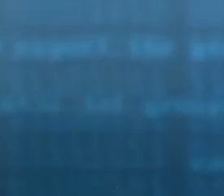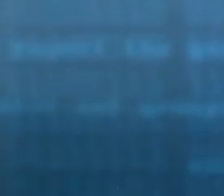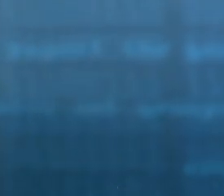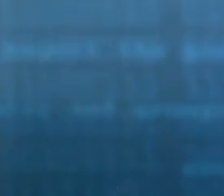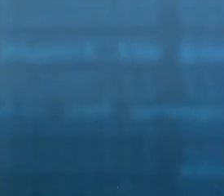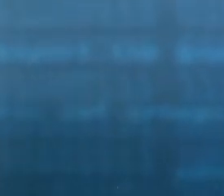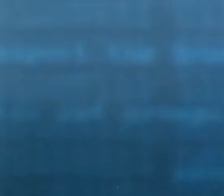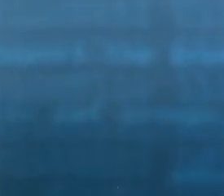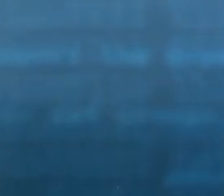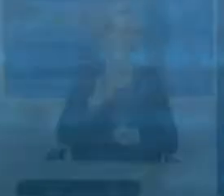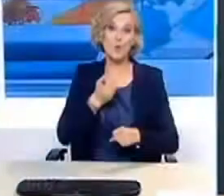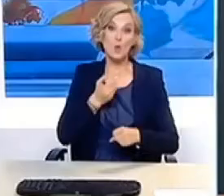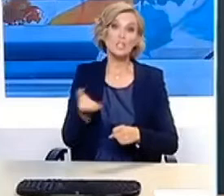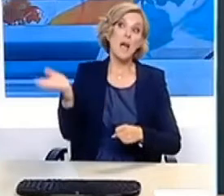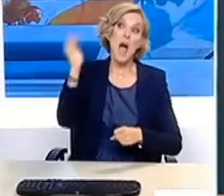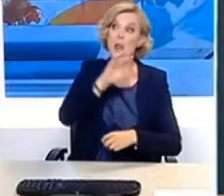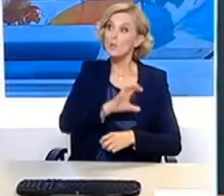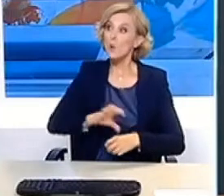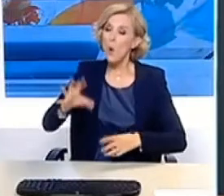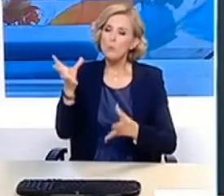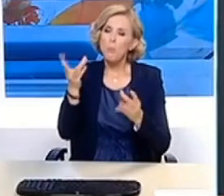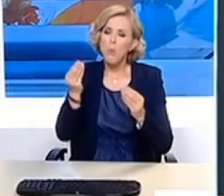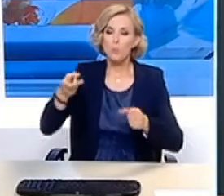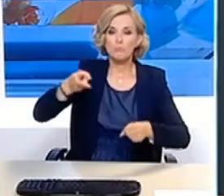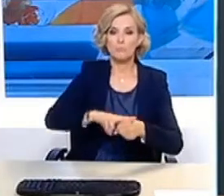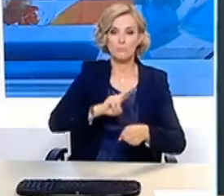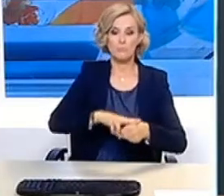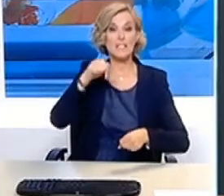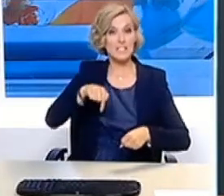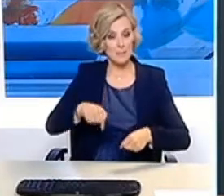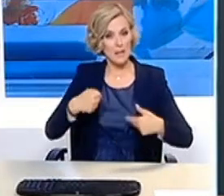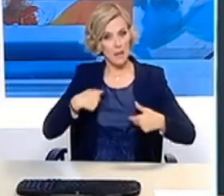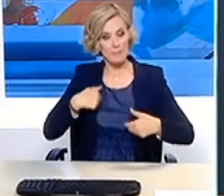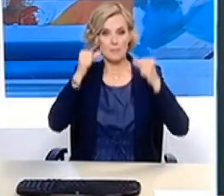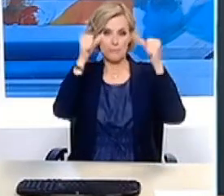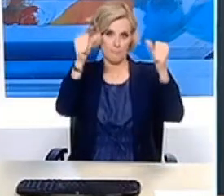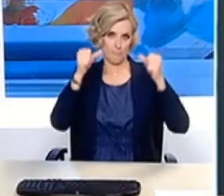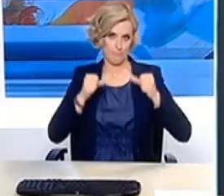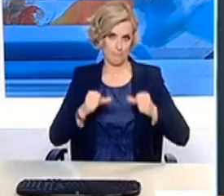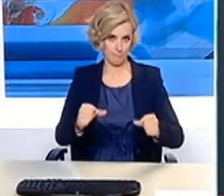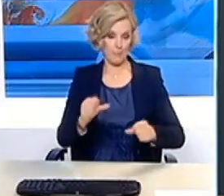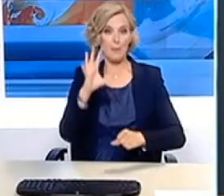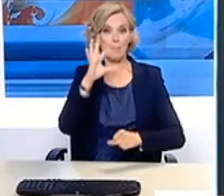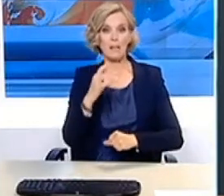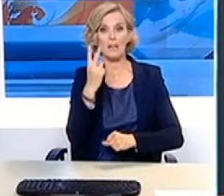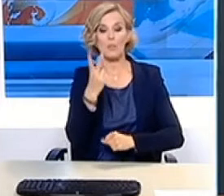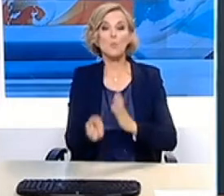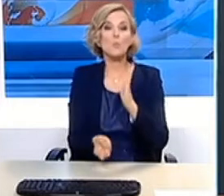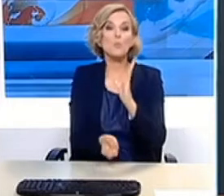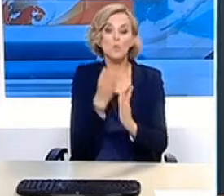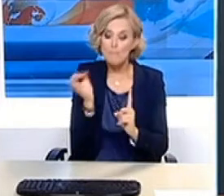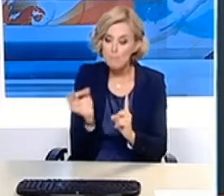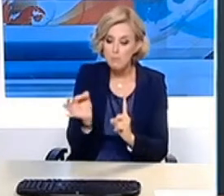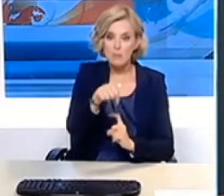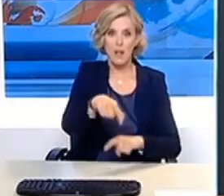στα 300 ευρώ. Σήμερα ανακοινώνουμε 52 νέα κρούσματα του νέου ιού στη χώρα.